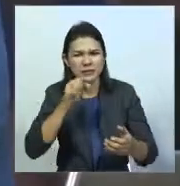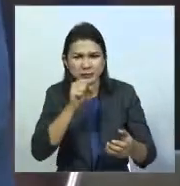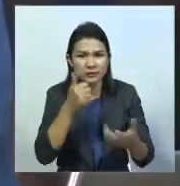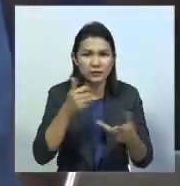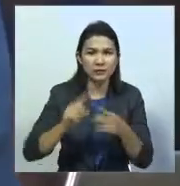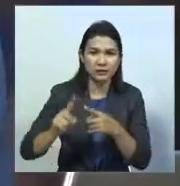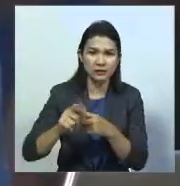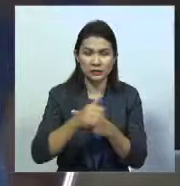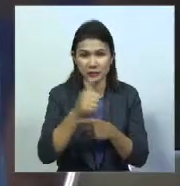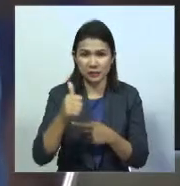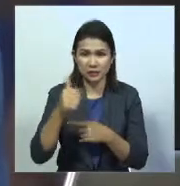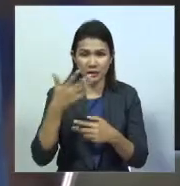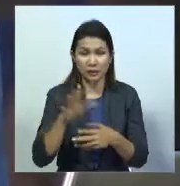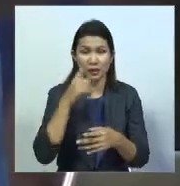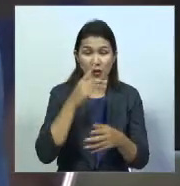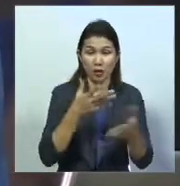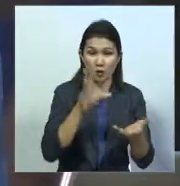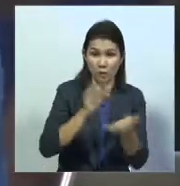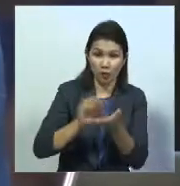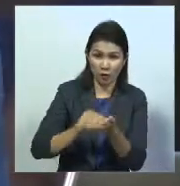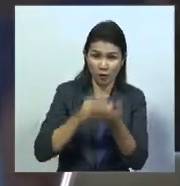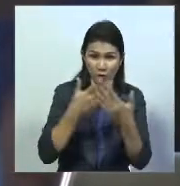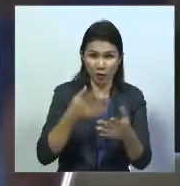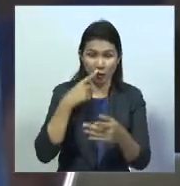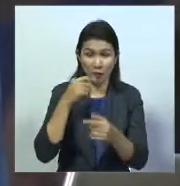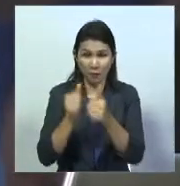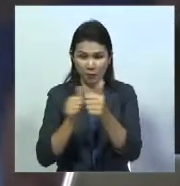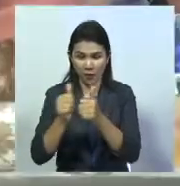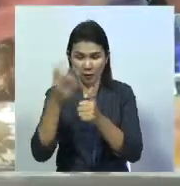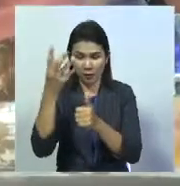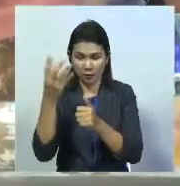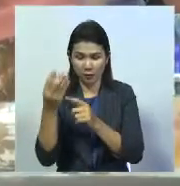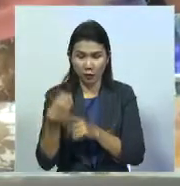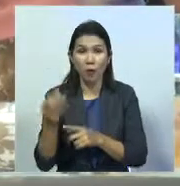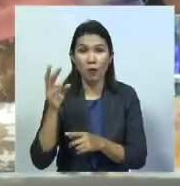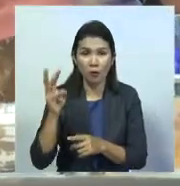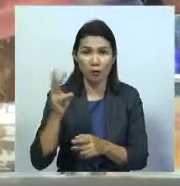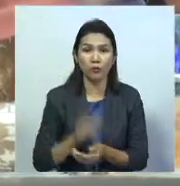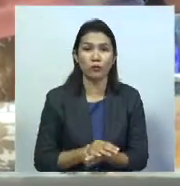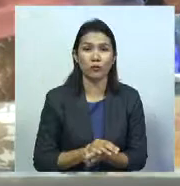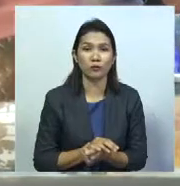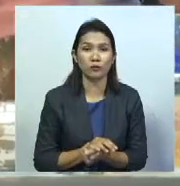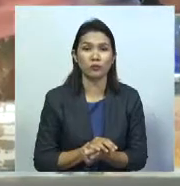กินใจก่อนที่จะมีการประกาศผู้ที่ถูกคัดเลือกให้เหลือเพียงแค่6คนนะคะ